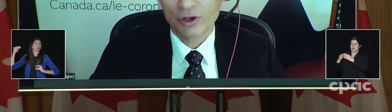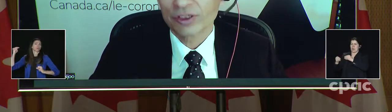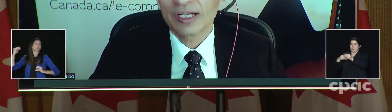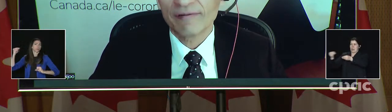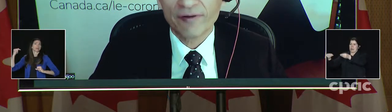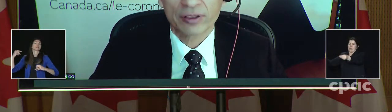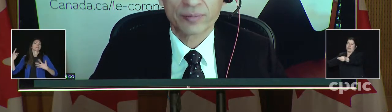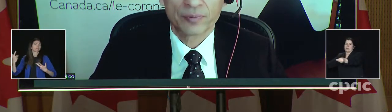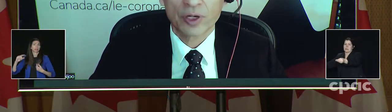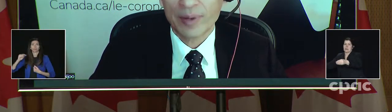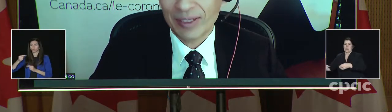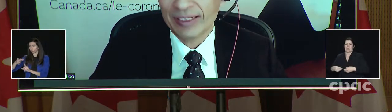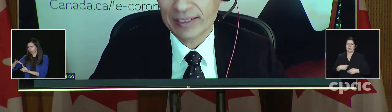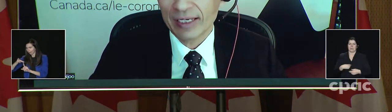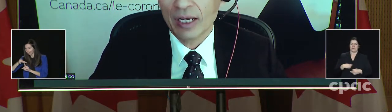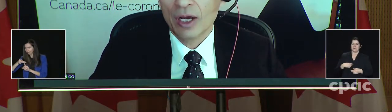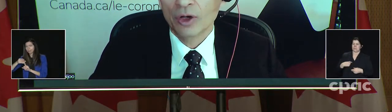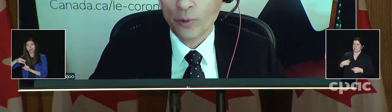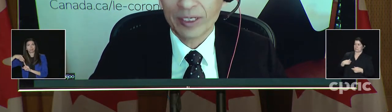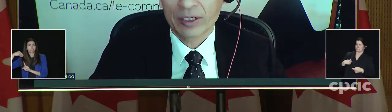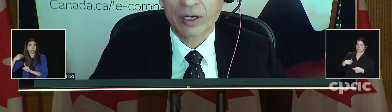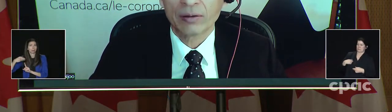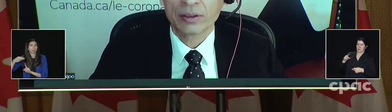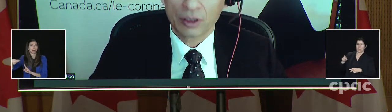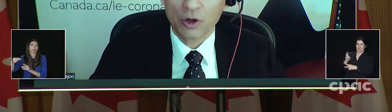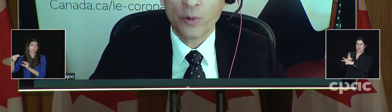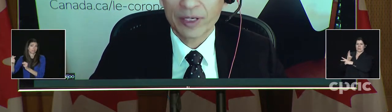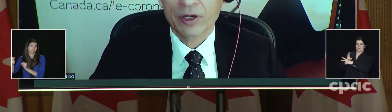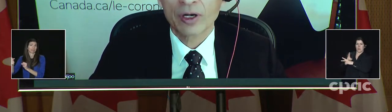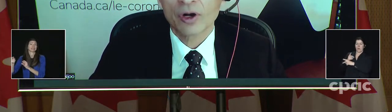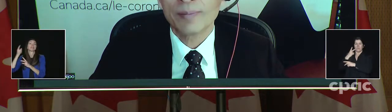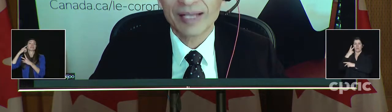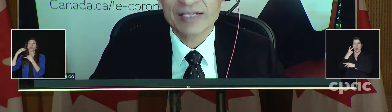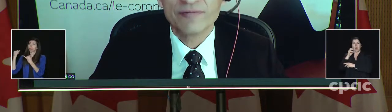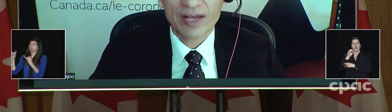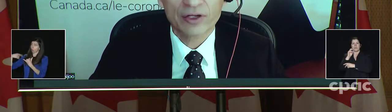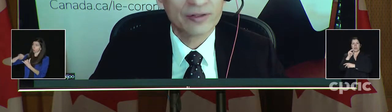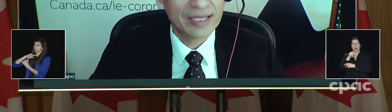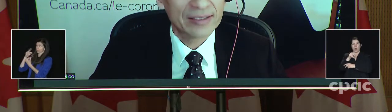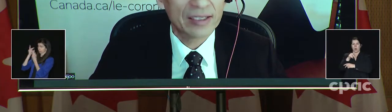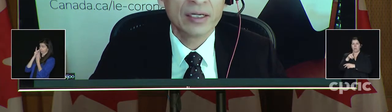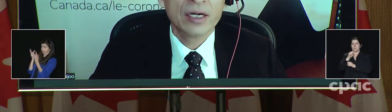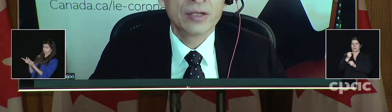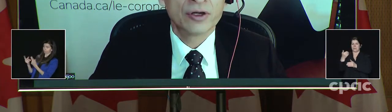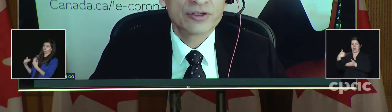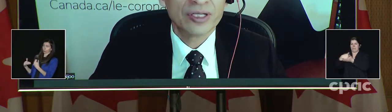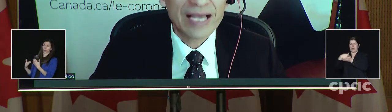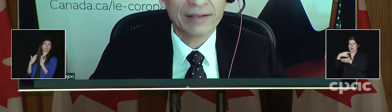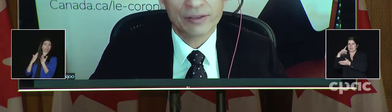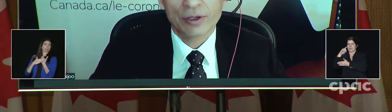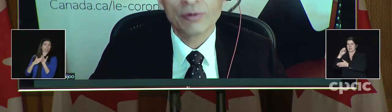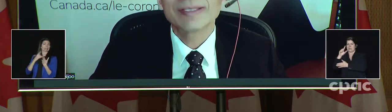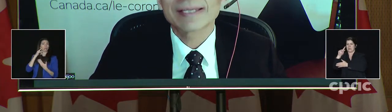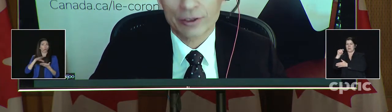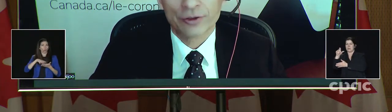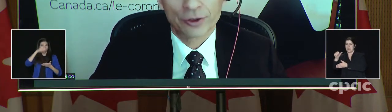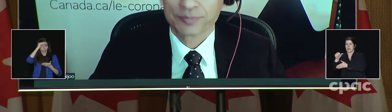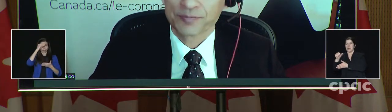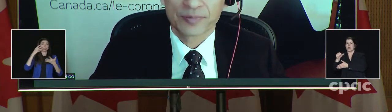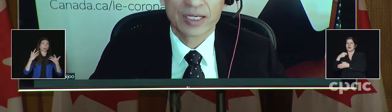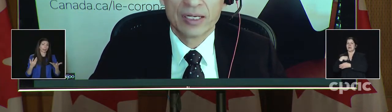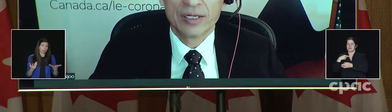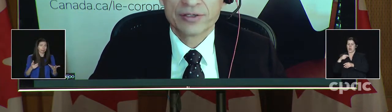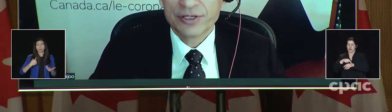garde contre la forte probabilité qu'Omicron remplace le variant Delta dans un laps de temps très